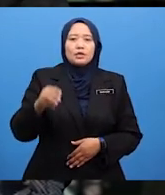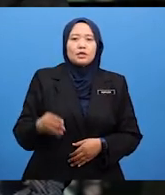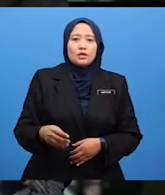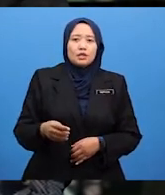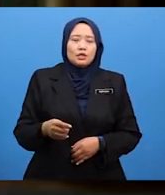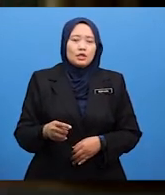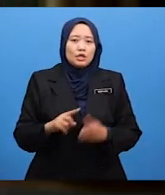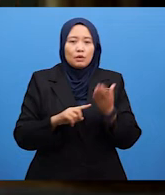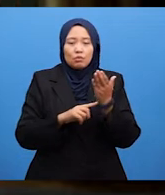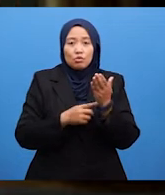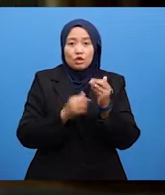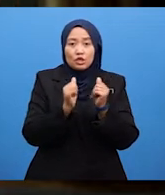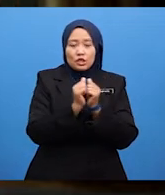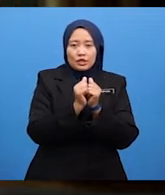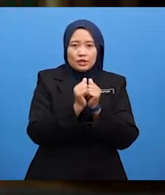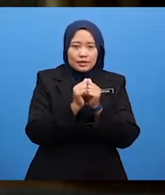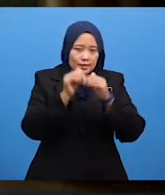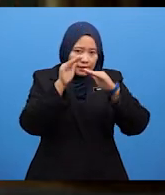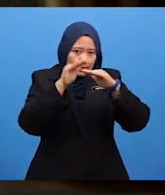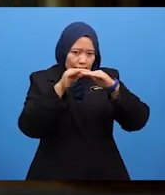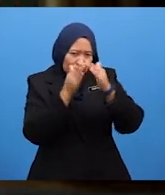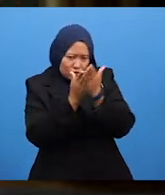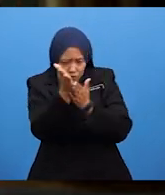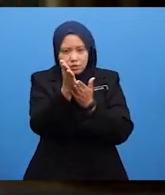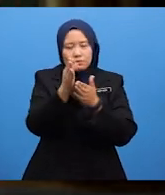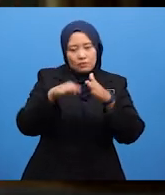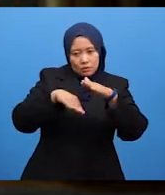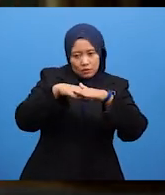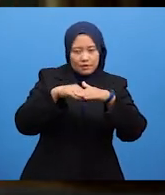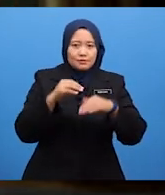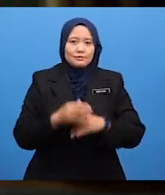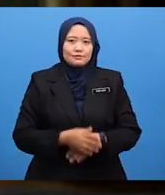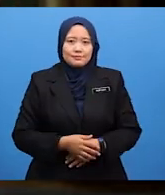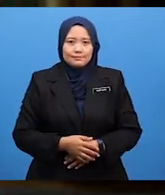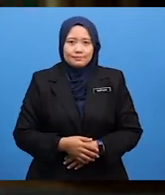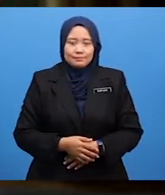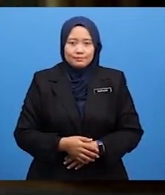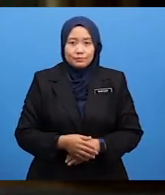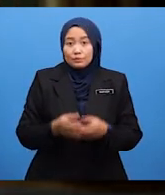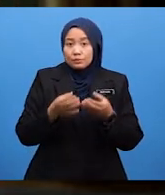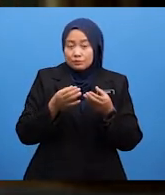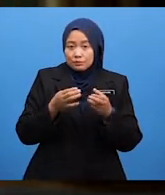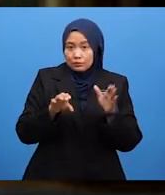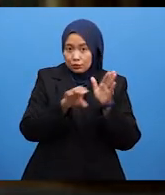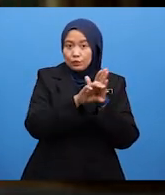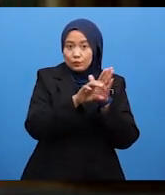ke bawah. Di tali yang sama? Di tali yang sama, not yang sama. Contoh kita ambil not A. Cuba Haziq cuba.